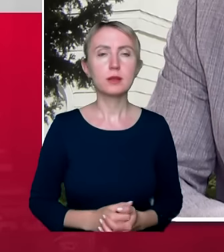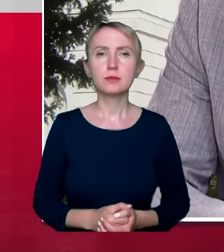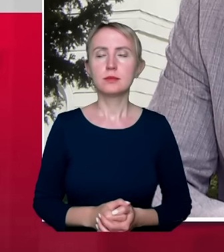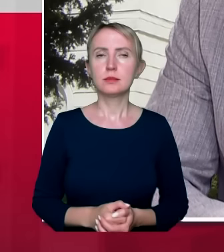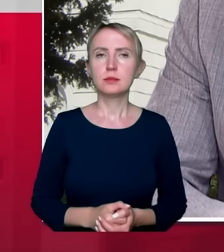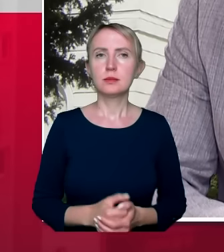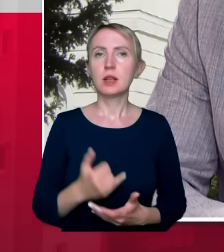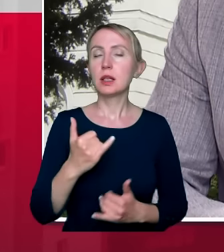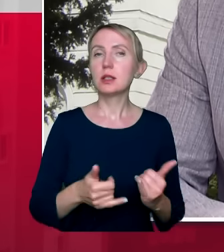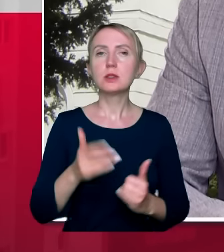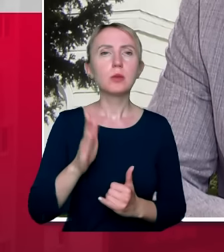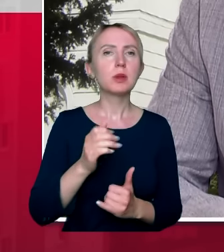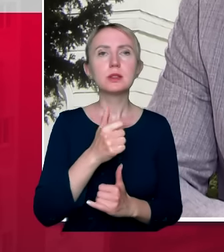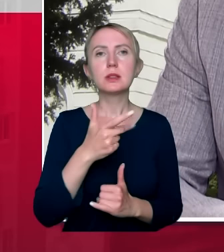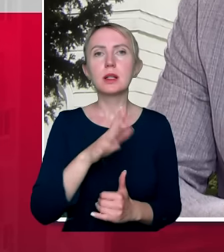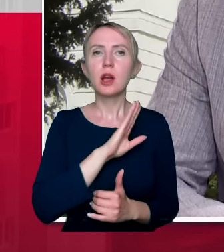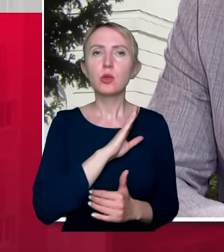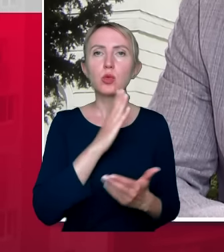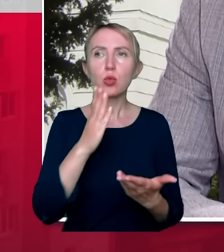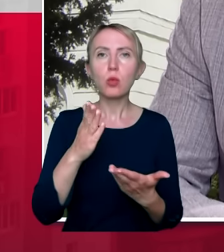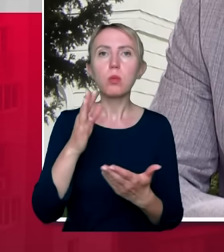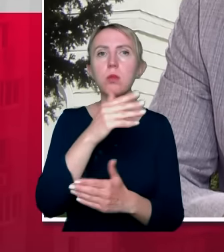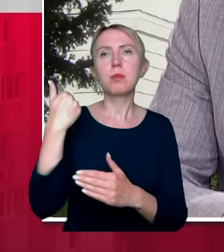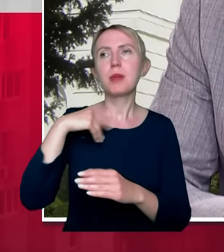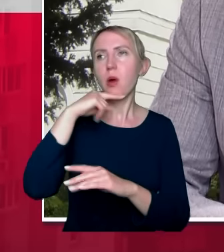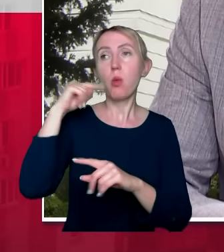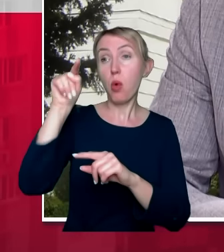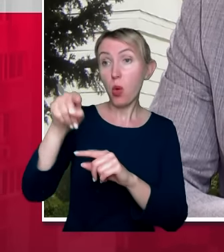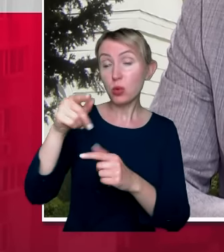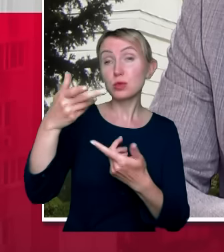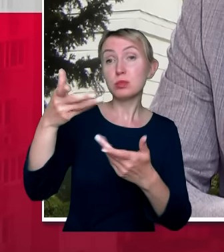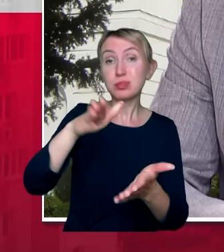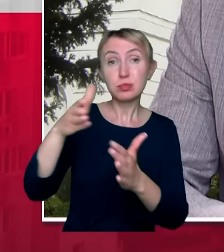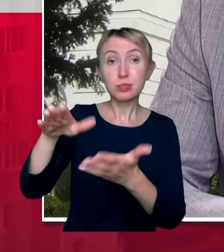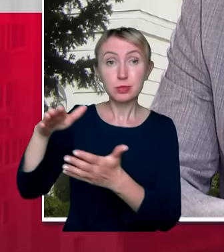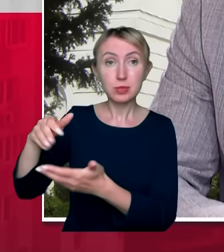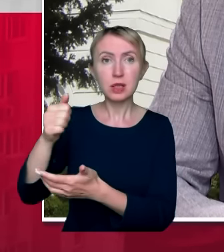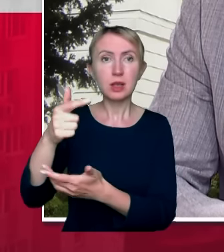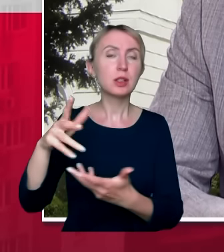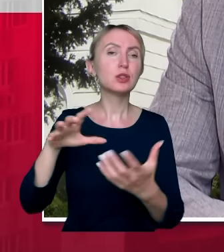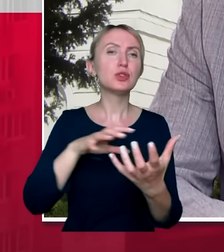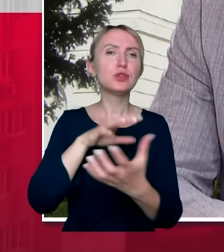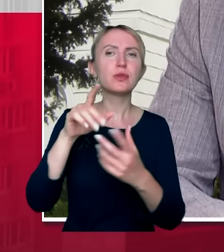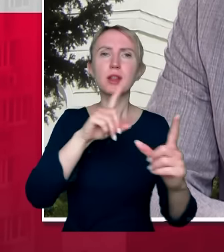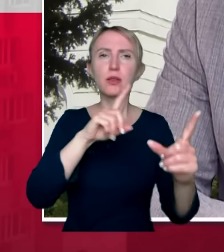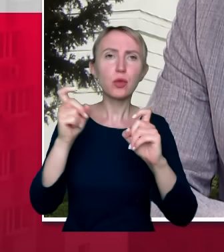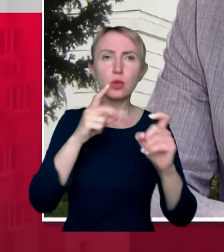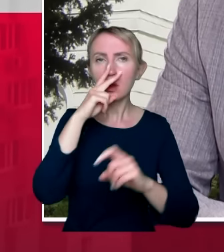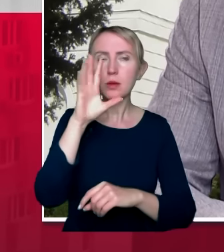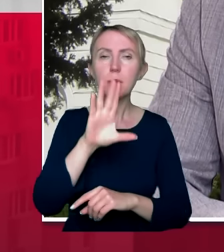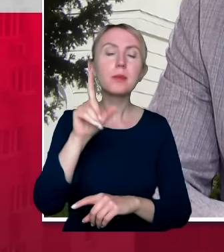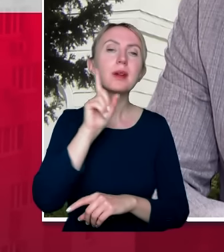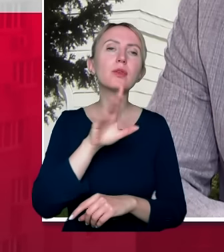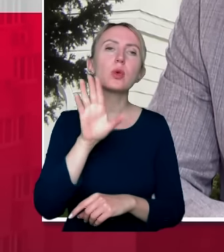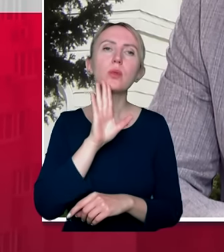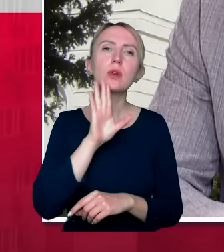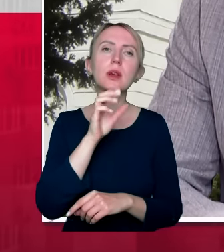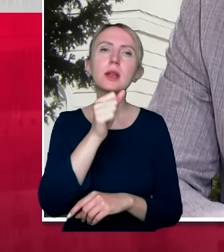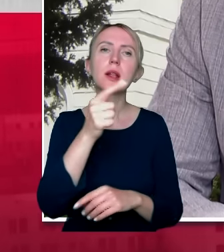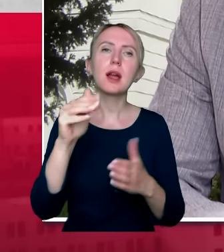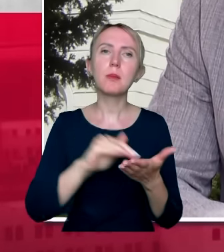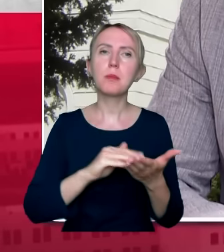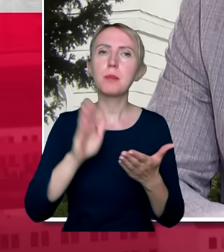Jeżeli będzie parę trupów po stronie białoruskiej i świat te trupy, fotografie ich obejrzy, prawdopodobnie na kilka miesięcy